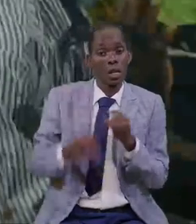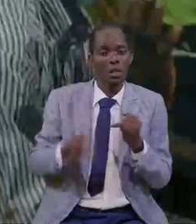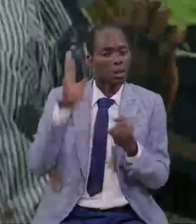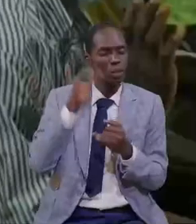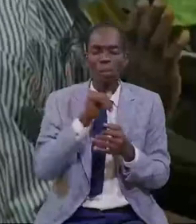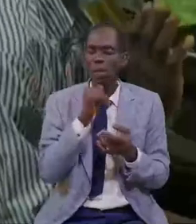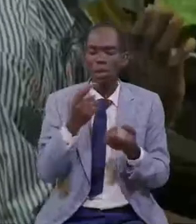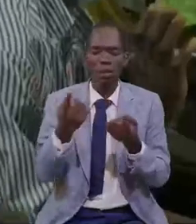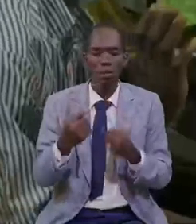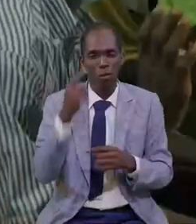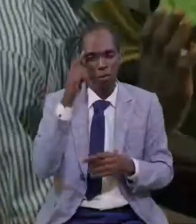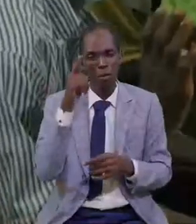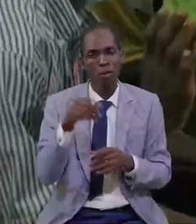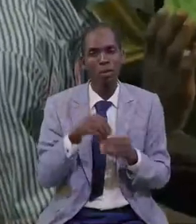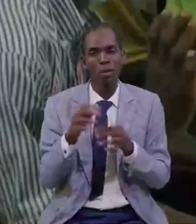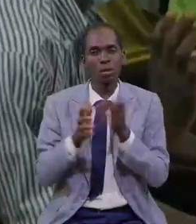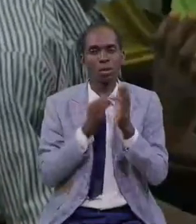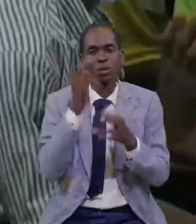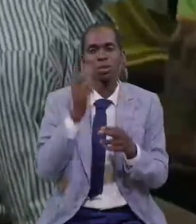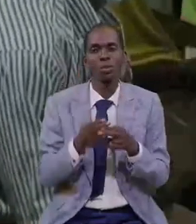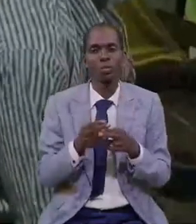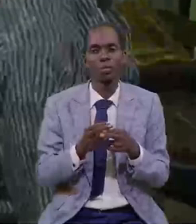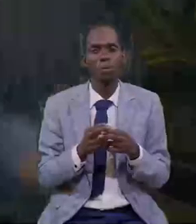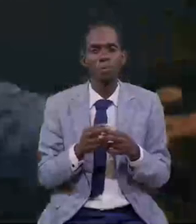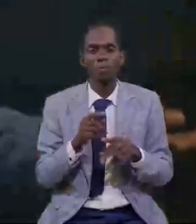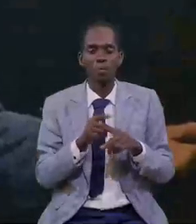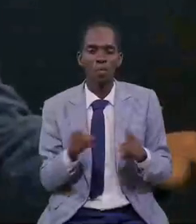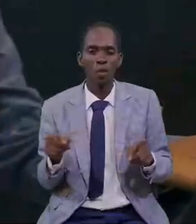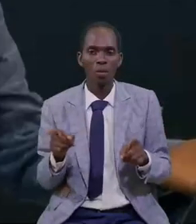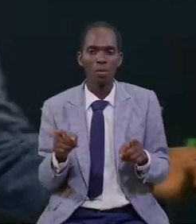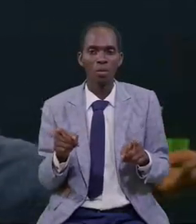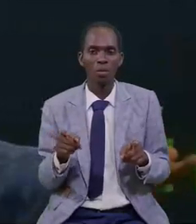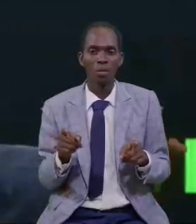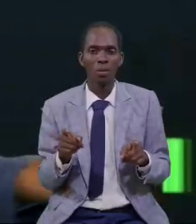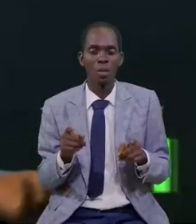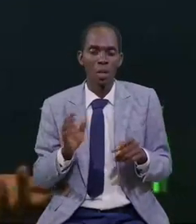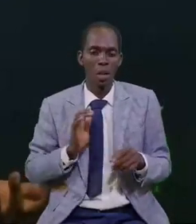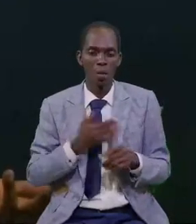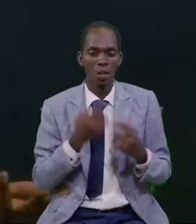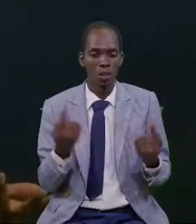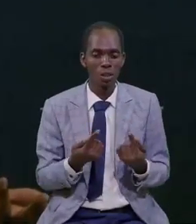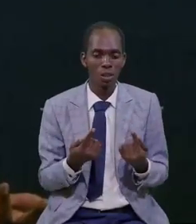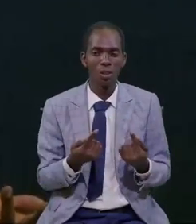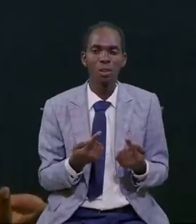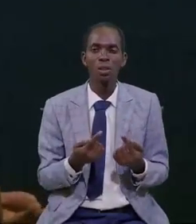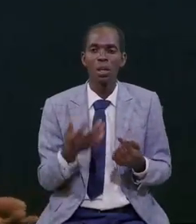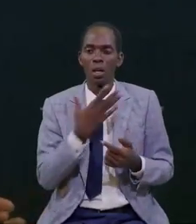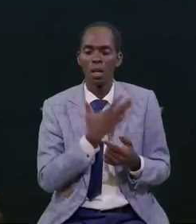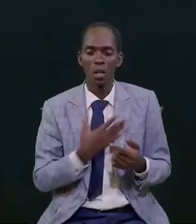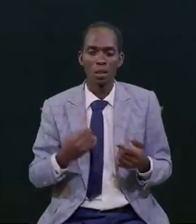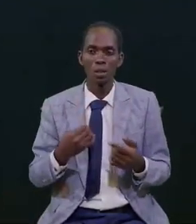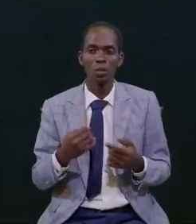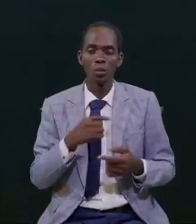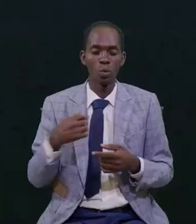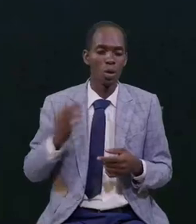toi mais j'ai péché non oui on t'amène au sauveur mais je suis coupable mais on t'amène